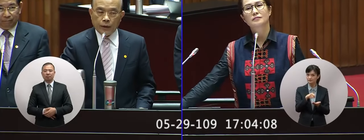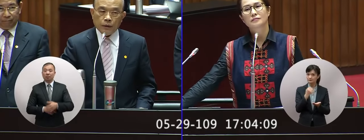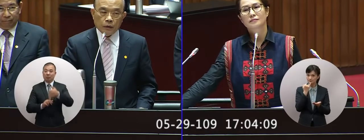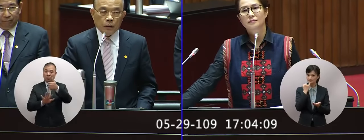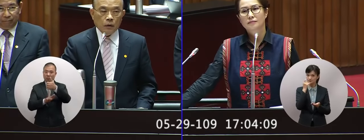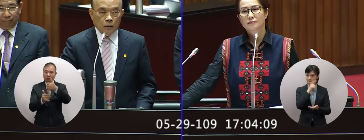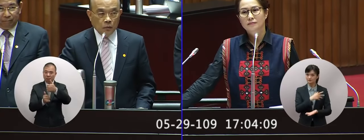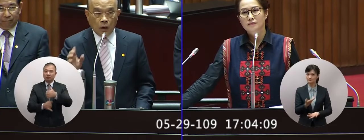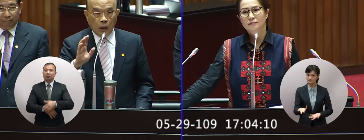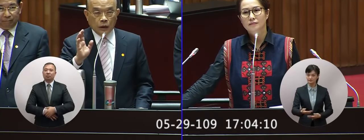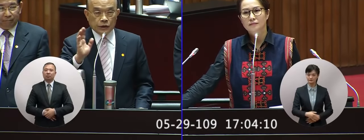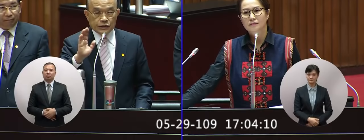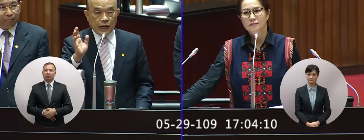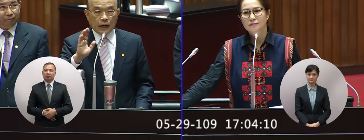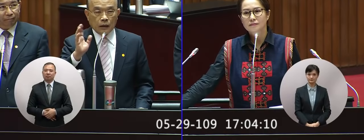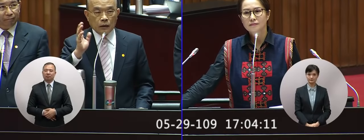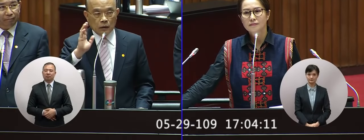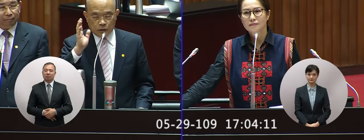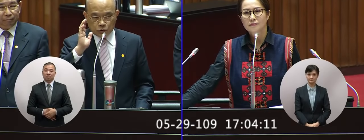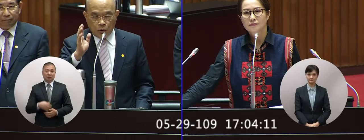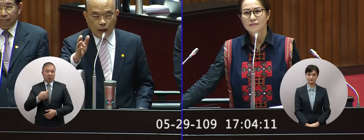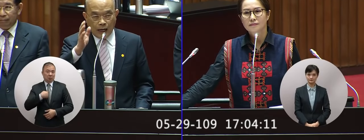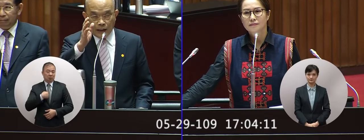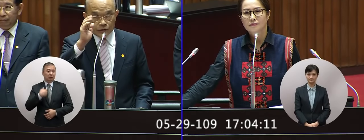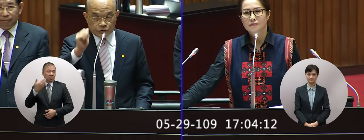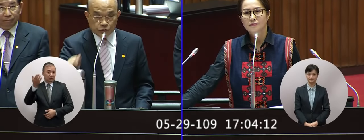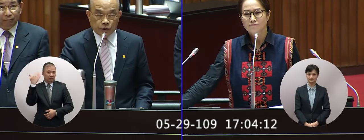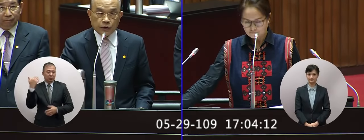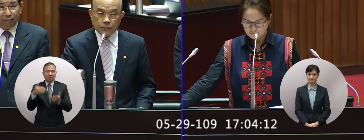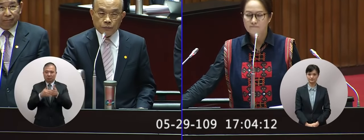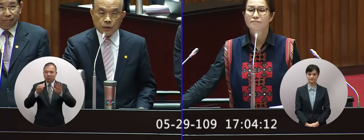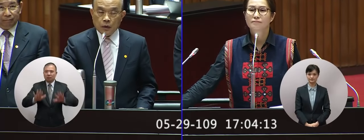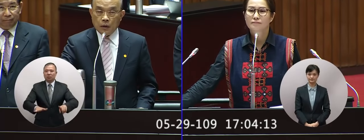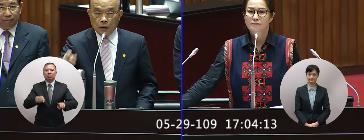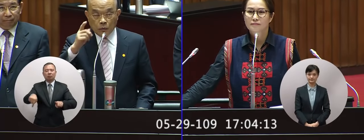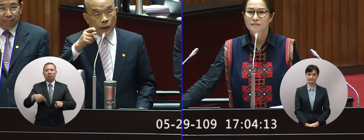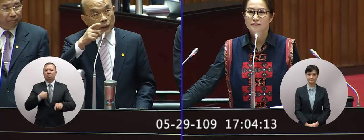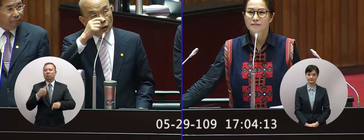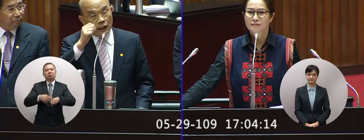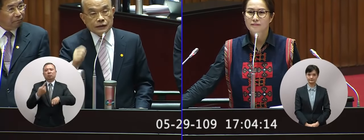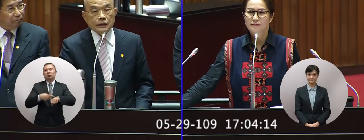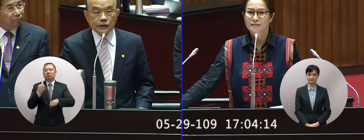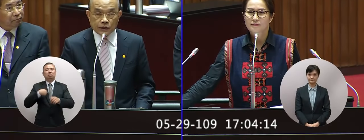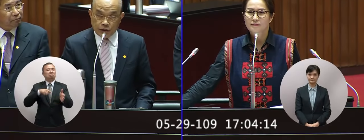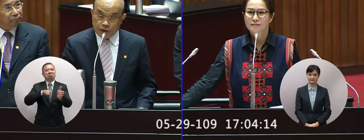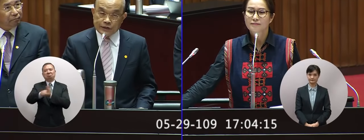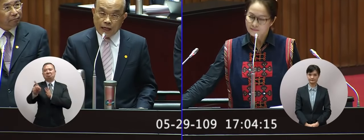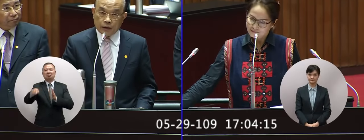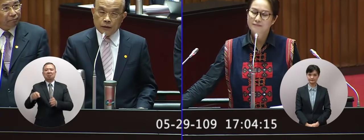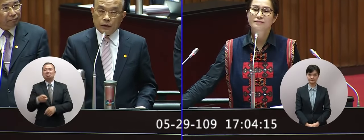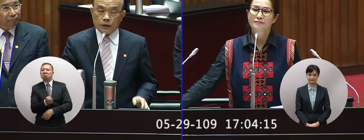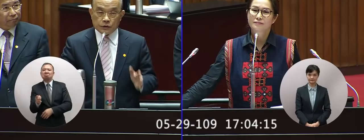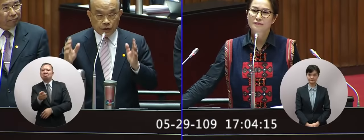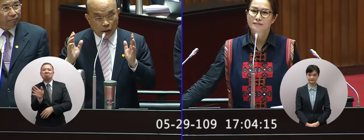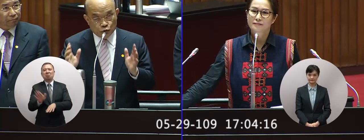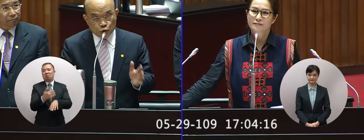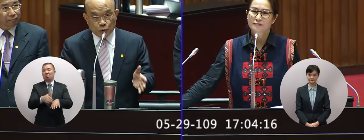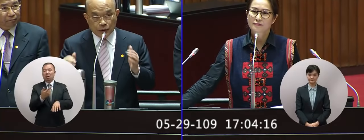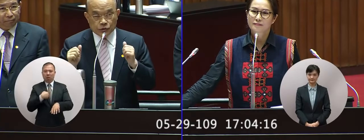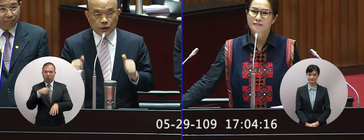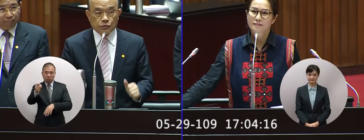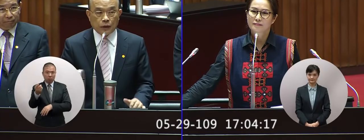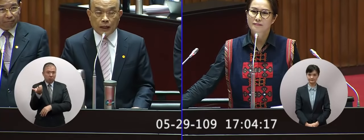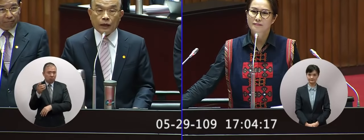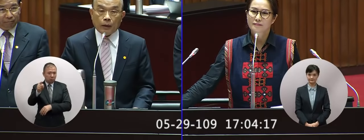哎，委员，我一向说话很直的，委员，我很认真听你讲，你是原